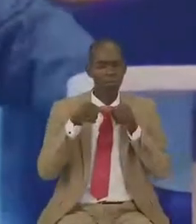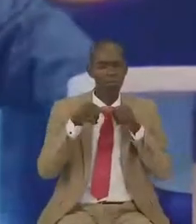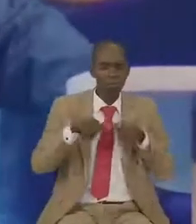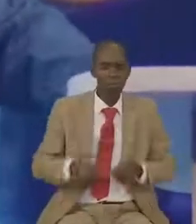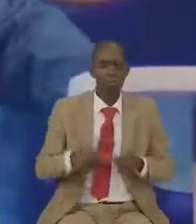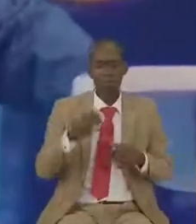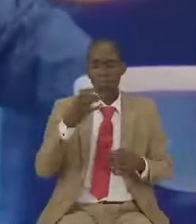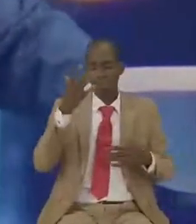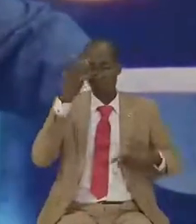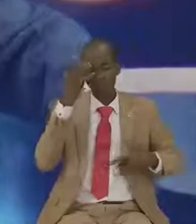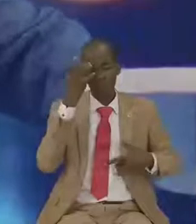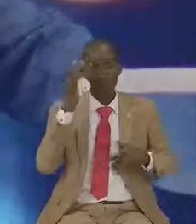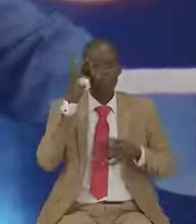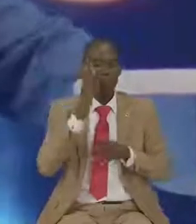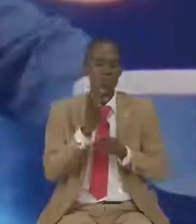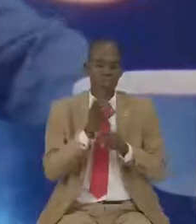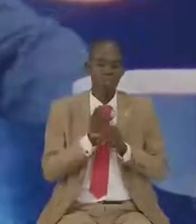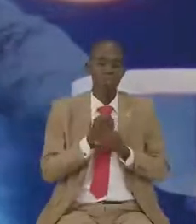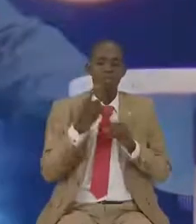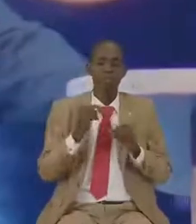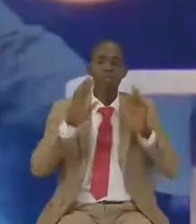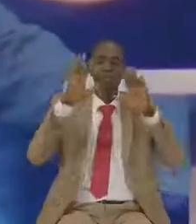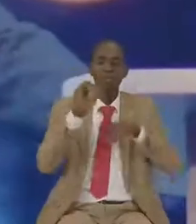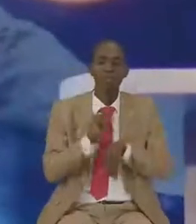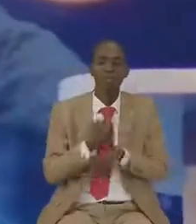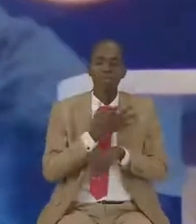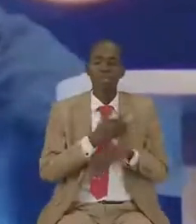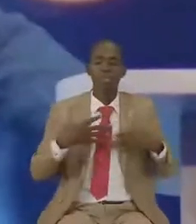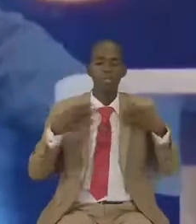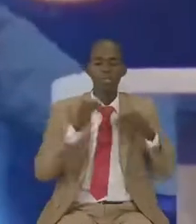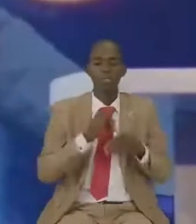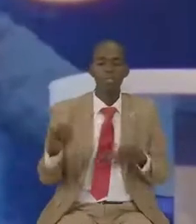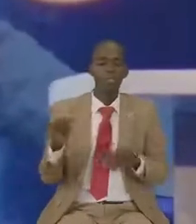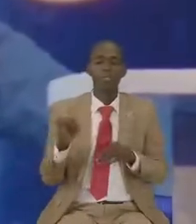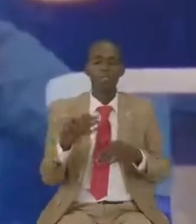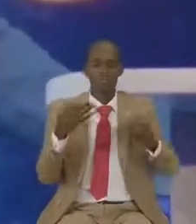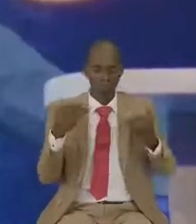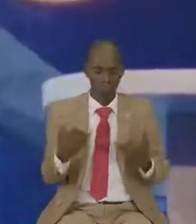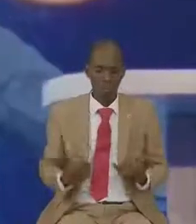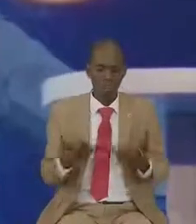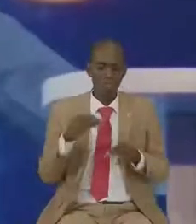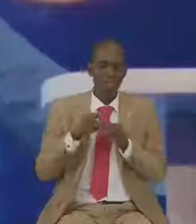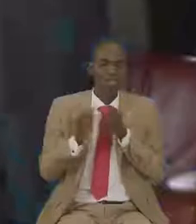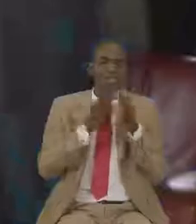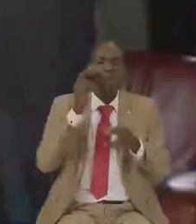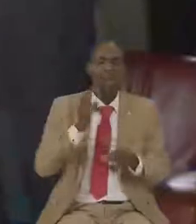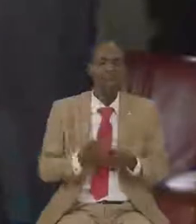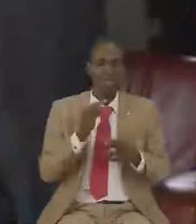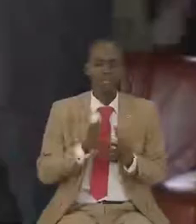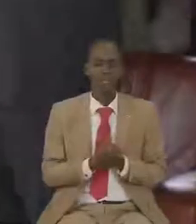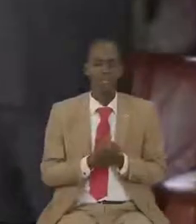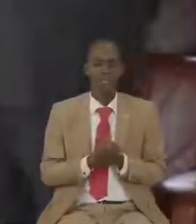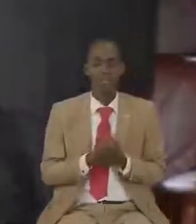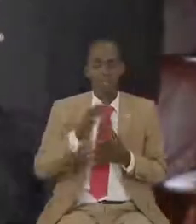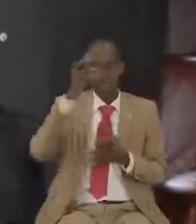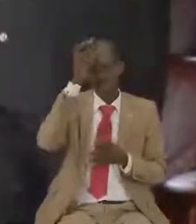longue date, que toutes reçoivent le miracle, la guérison, le